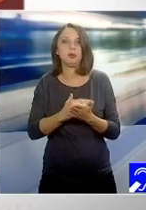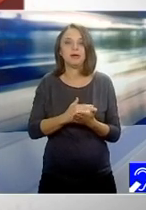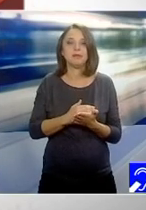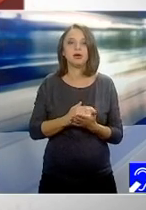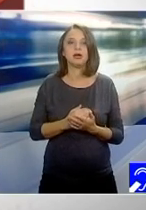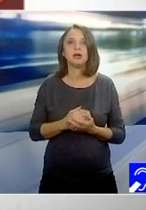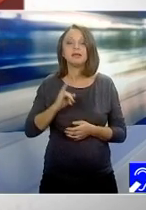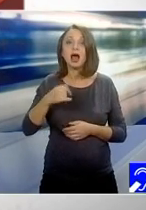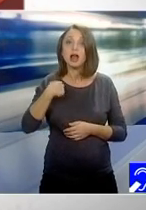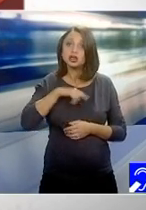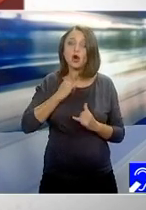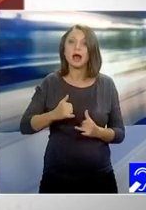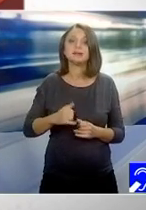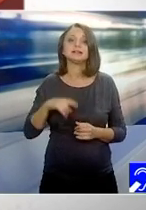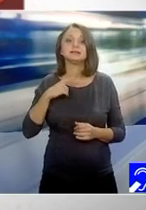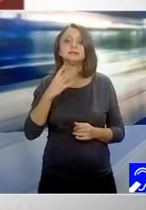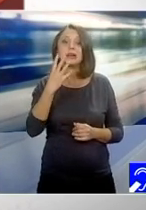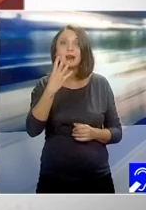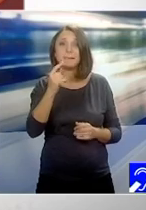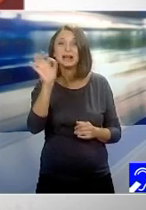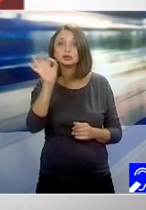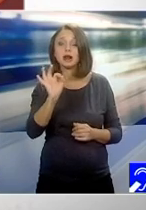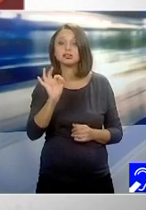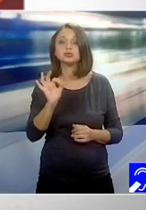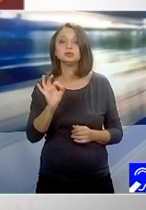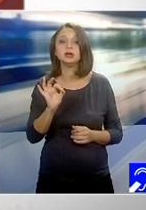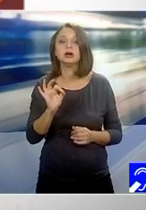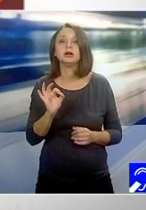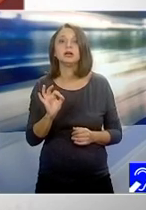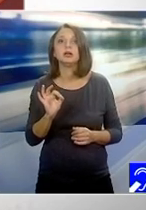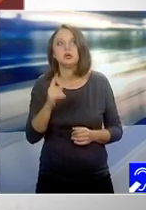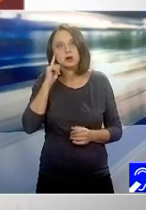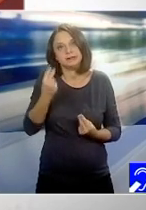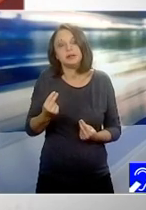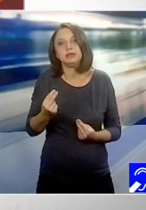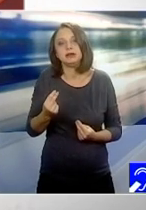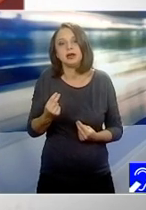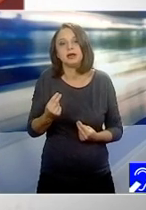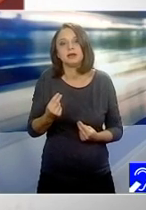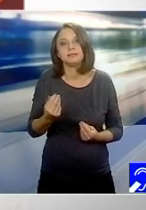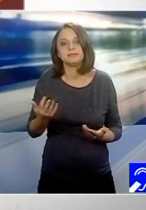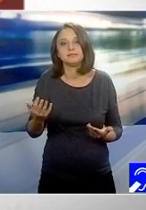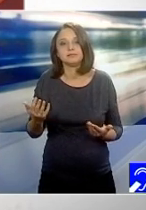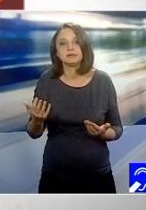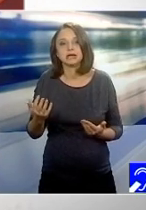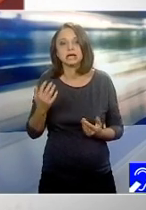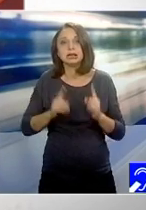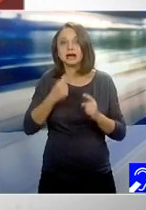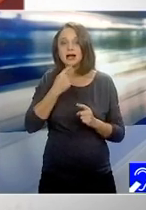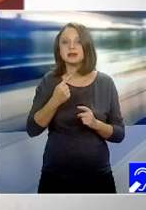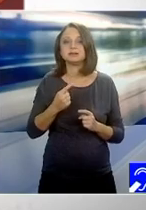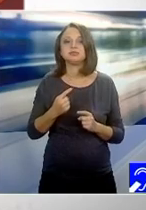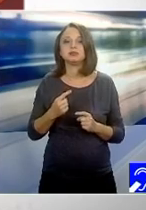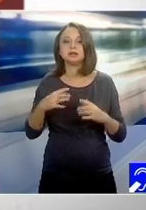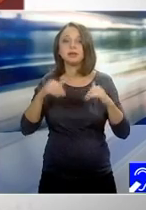astăzi suntem la 4% din tăierile legale din 2013 constatate, eu cred că e o soluție. Nu știu, dacă ne citați dintr-un forum,